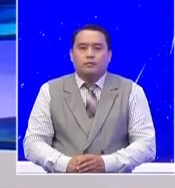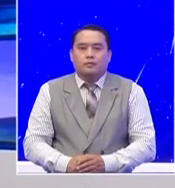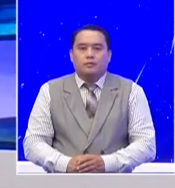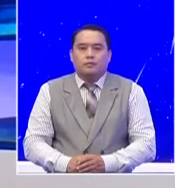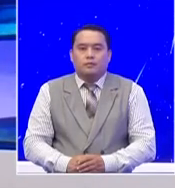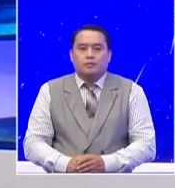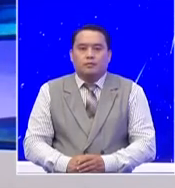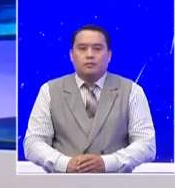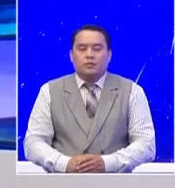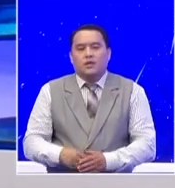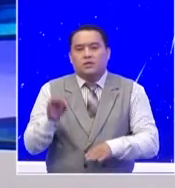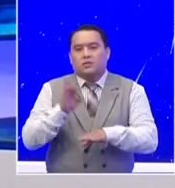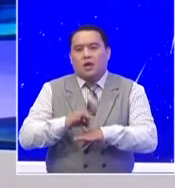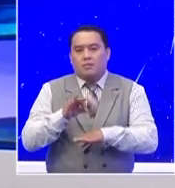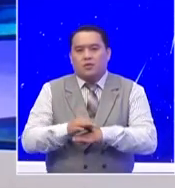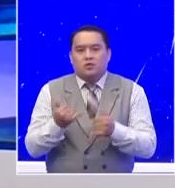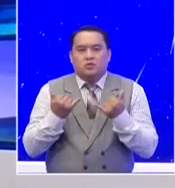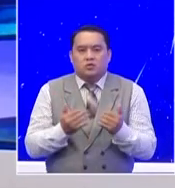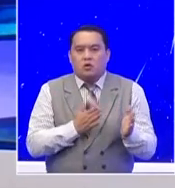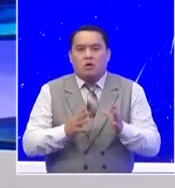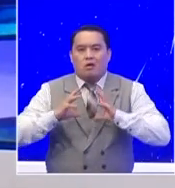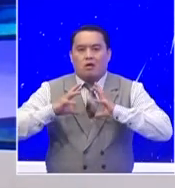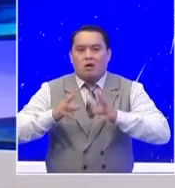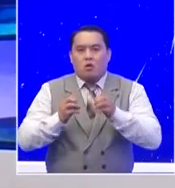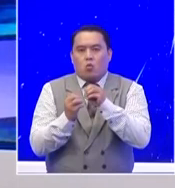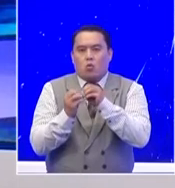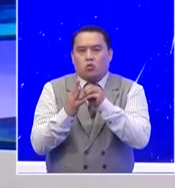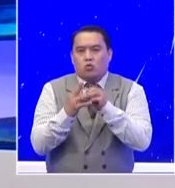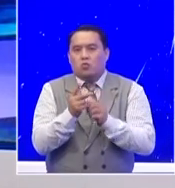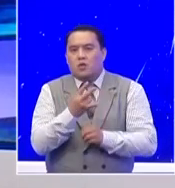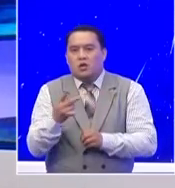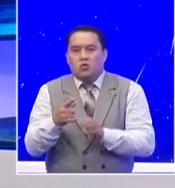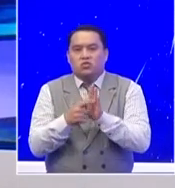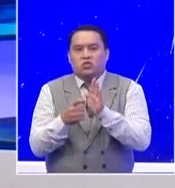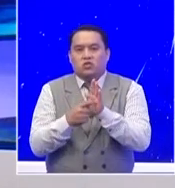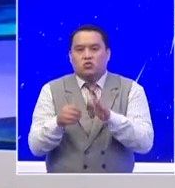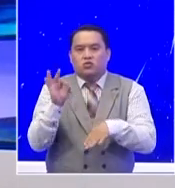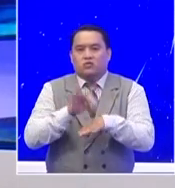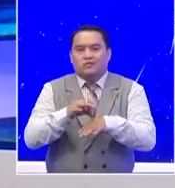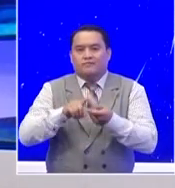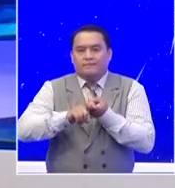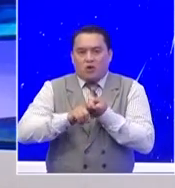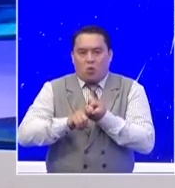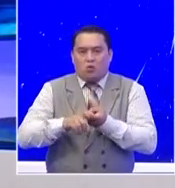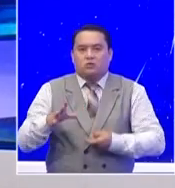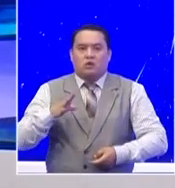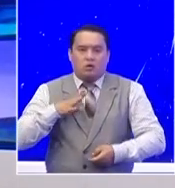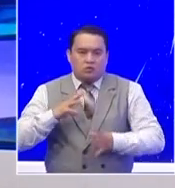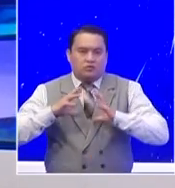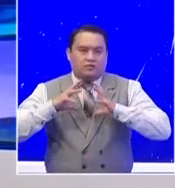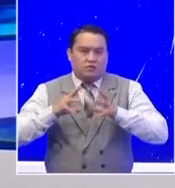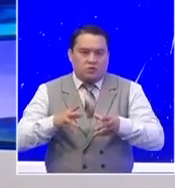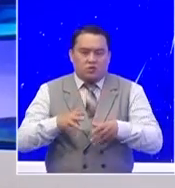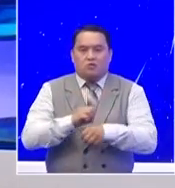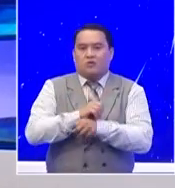Індет дес бермей тұр. Бүгінгі күнге әлемде 14 миллион 700 мың адам коронавирус жұқтырды. Дүниежүзілік денсаулық сақтау ұйымының